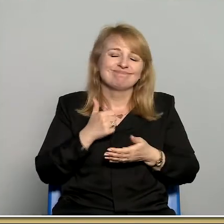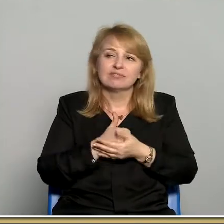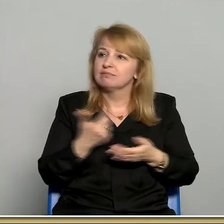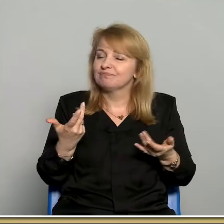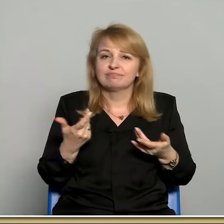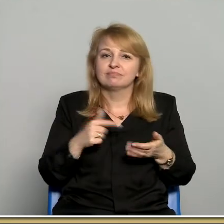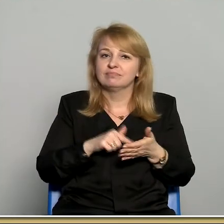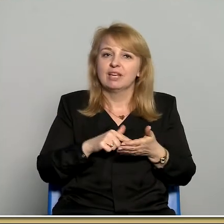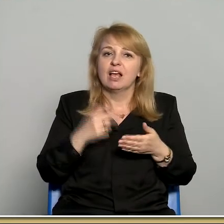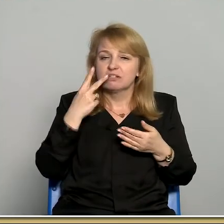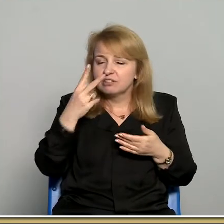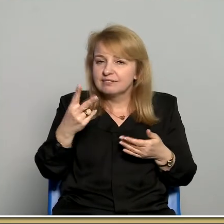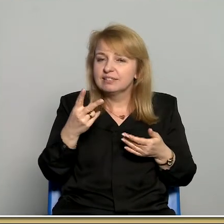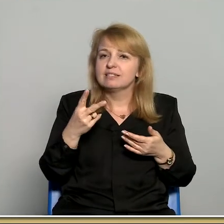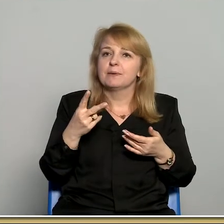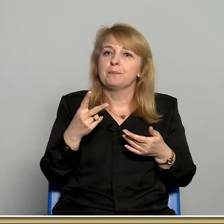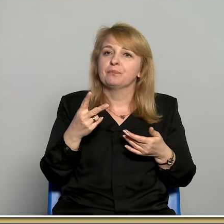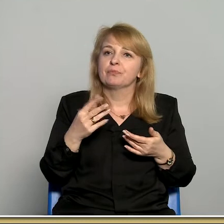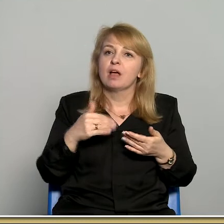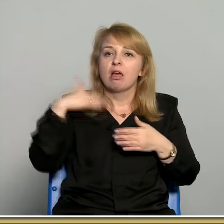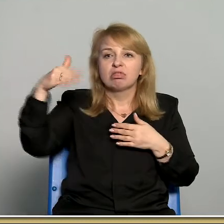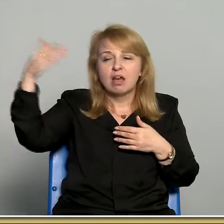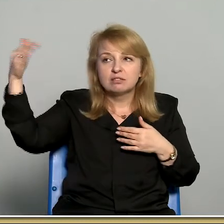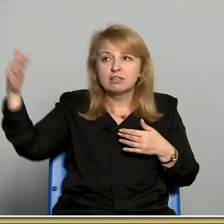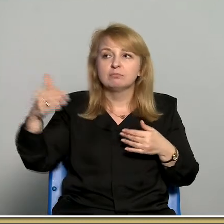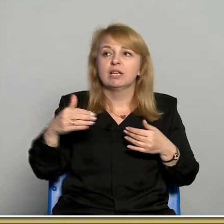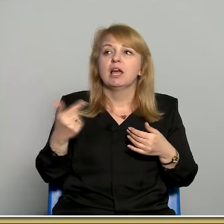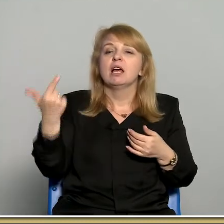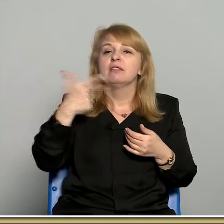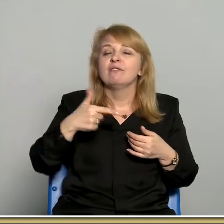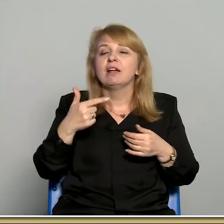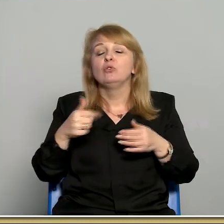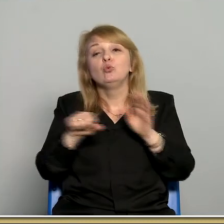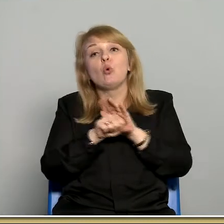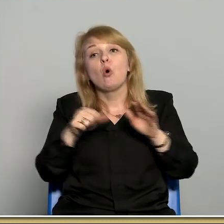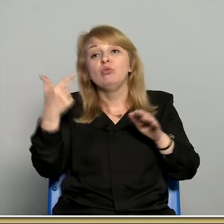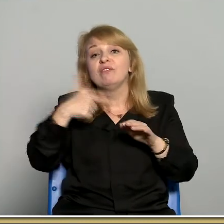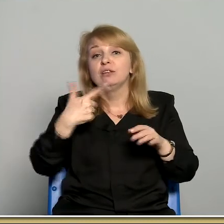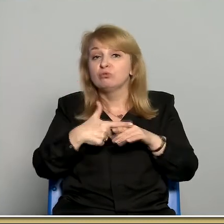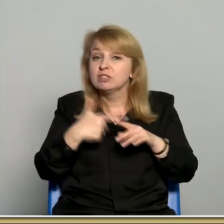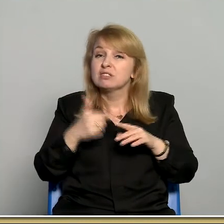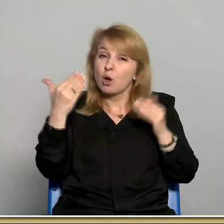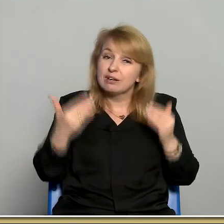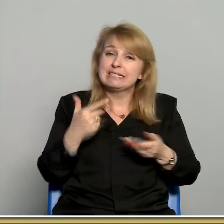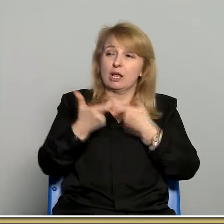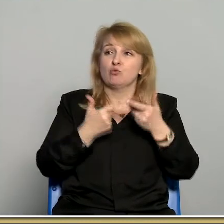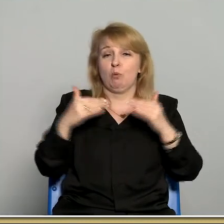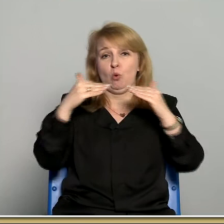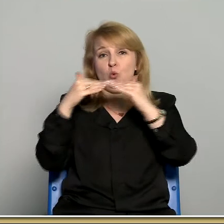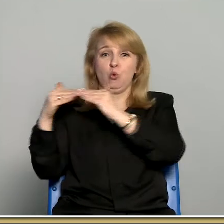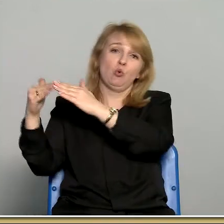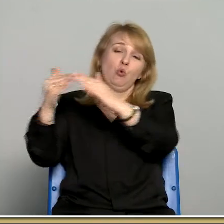Państwo, z perspektywy tych kolejnych lat do roku 2020 zniwelować jest to po prostu